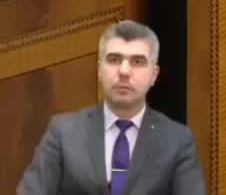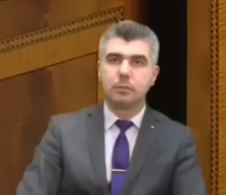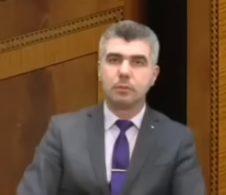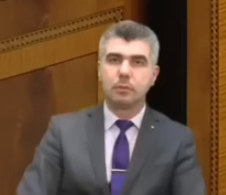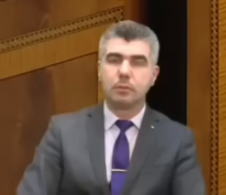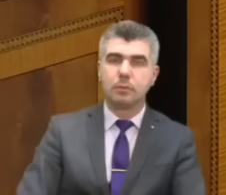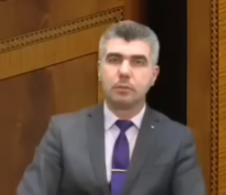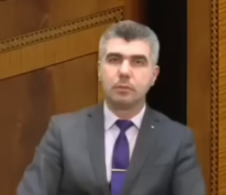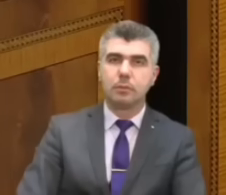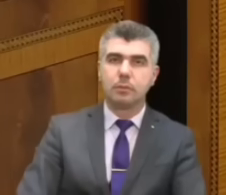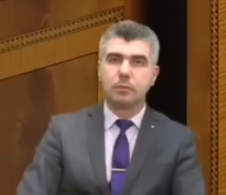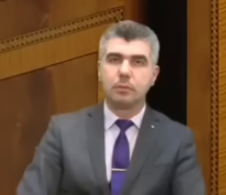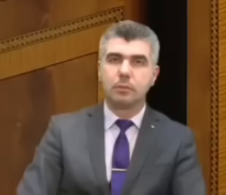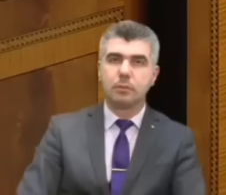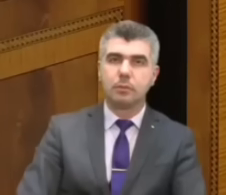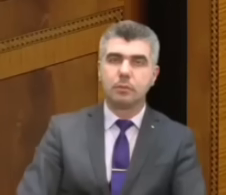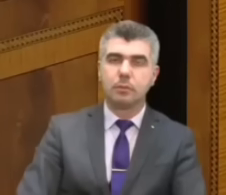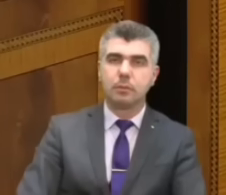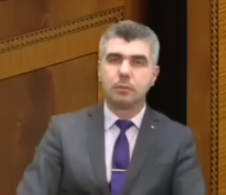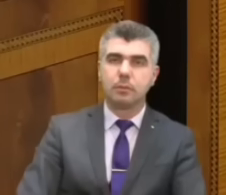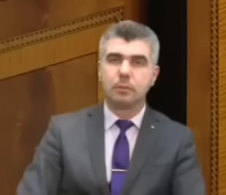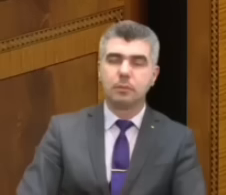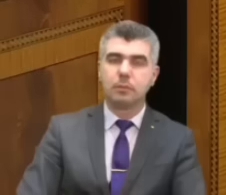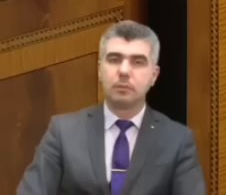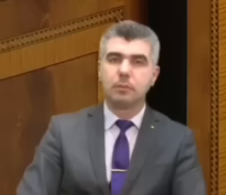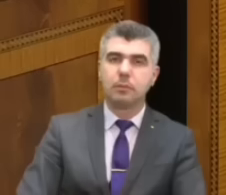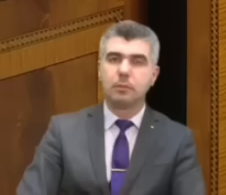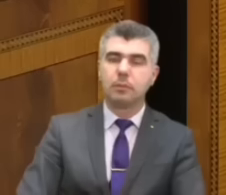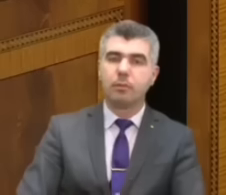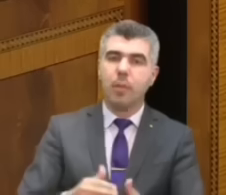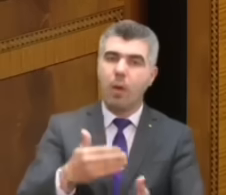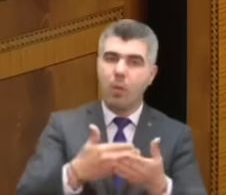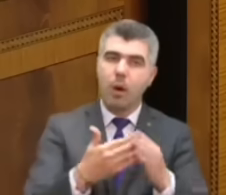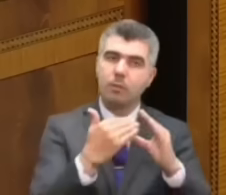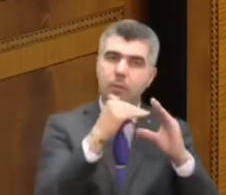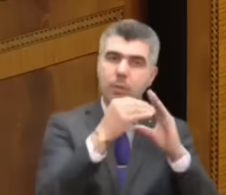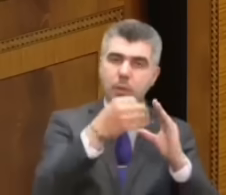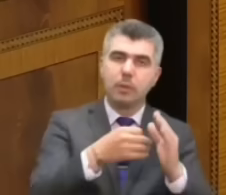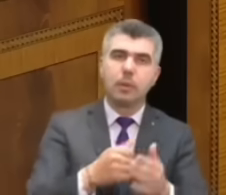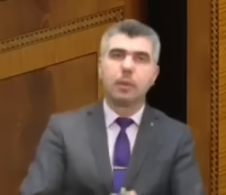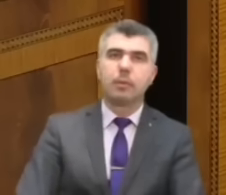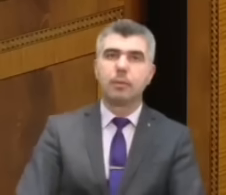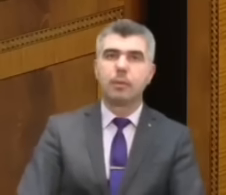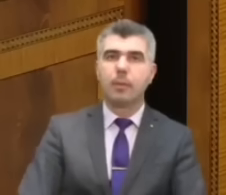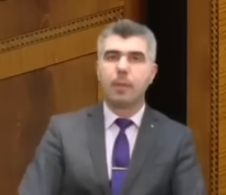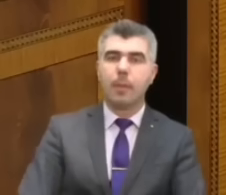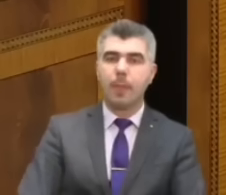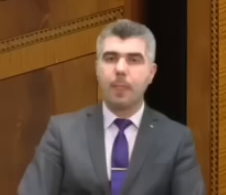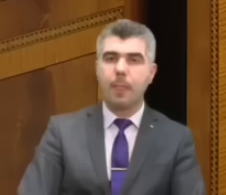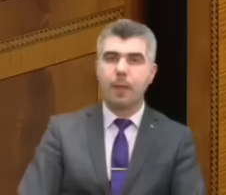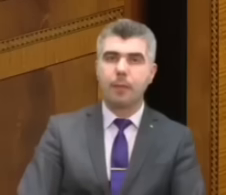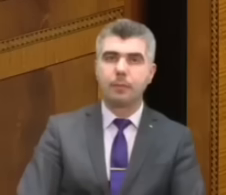ما سمعتكش السي. كلمة تفصيلية غنصيفط لكم بعد إن شاء الله، دابا ندير ملخص.